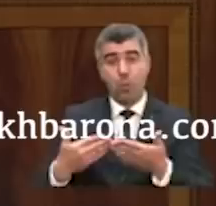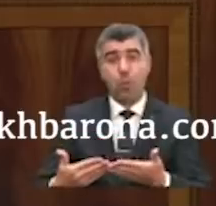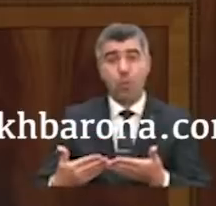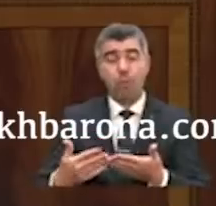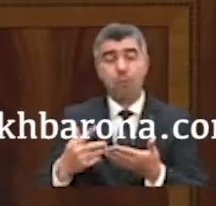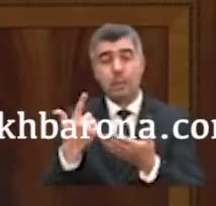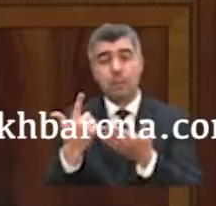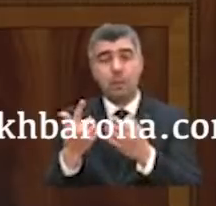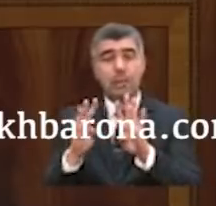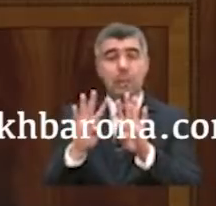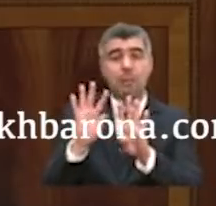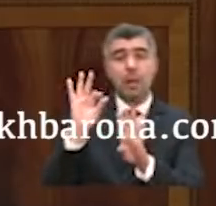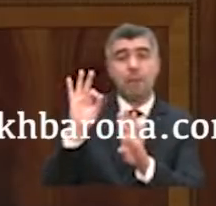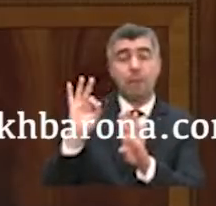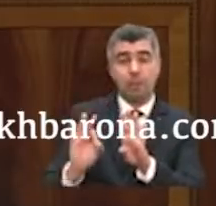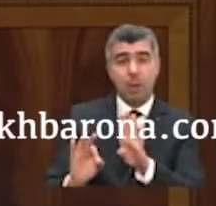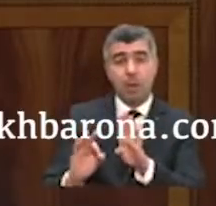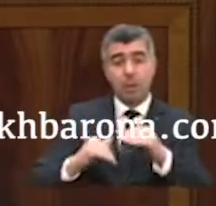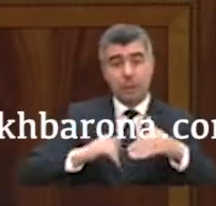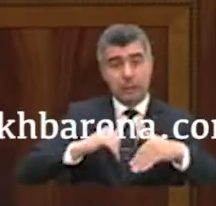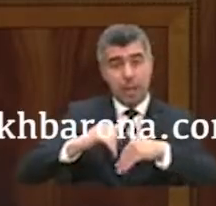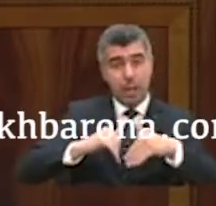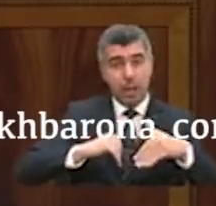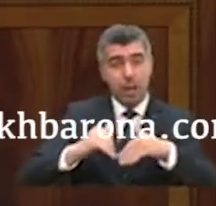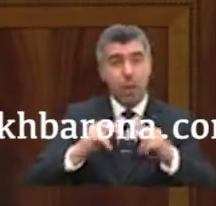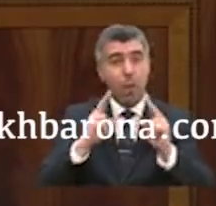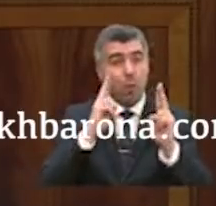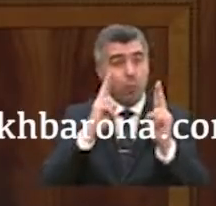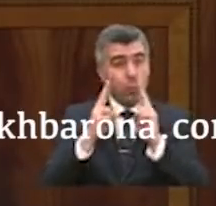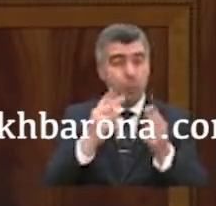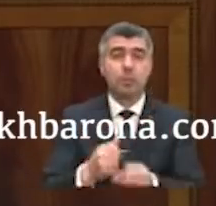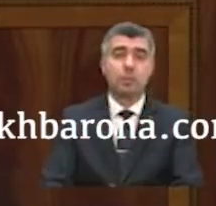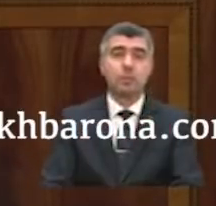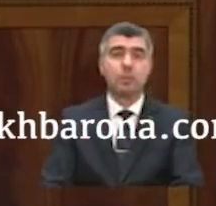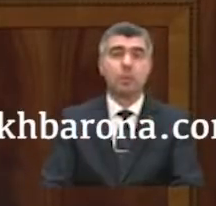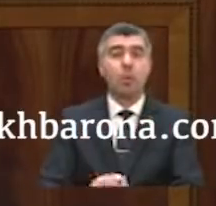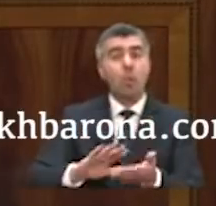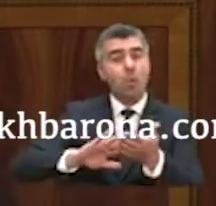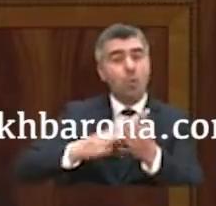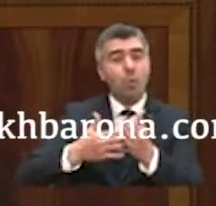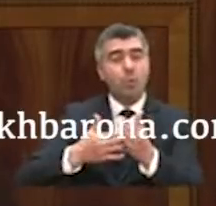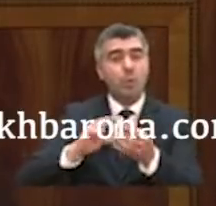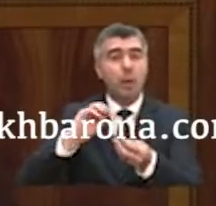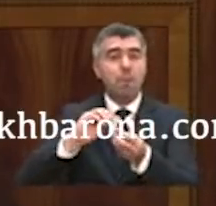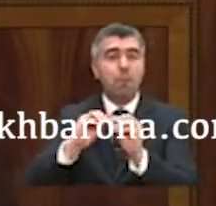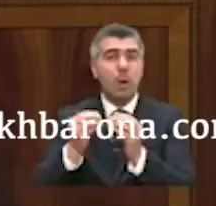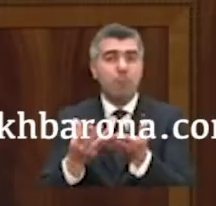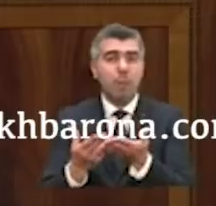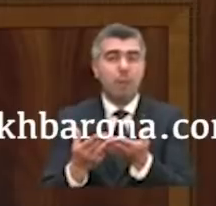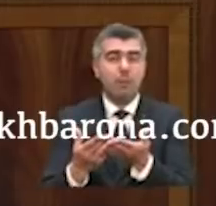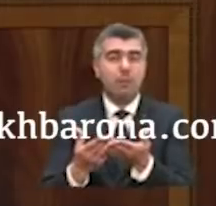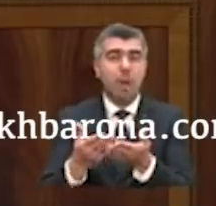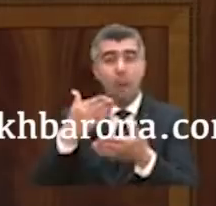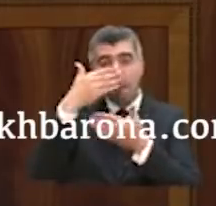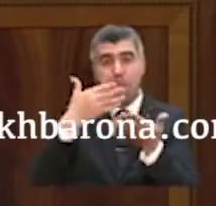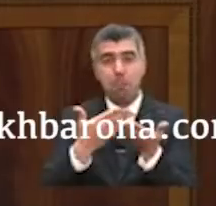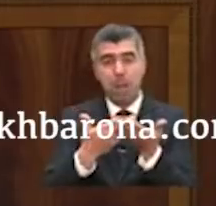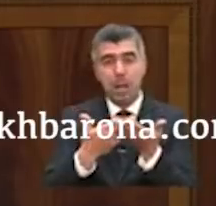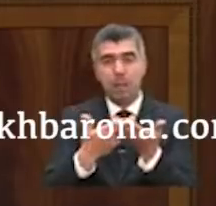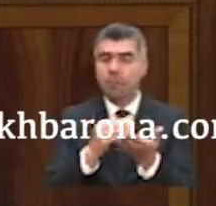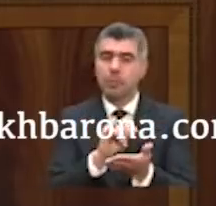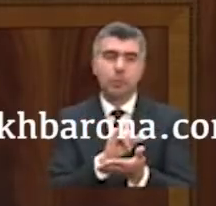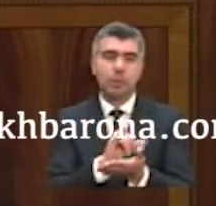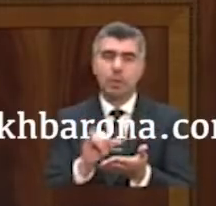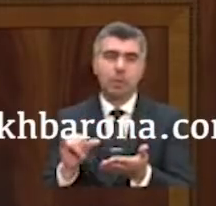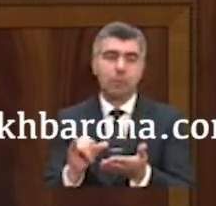كيتزاد باش تصيب الطقان غدا ديال اللي كيمشيو لهذا. دوك هذه كلها اشكاليات ما مرتبطاش بالمغرب،